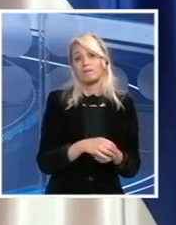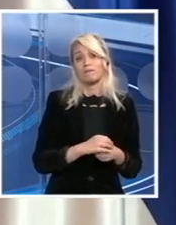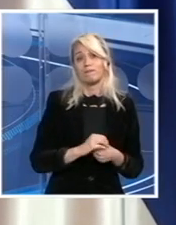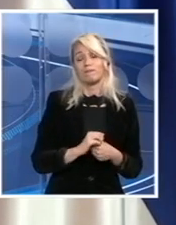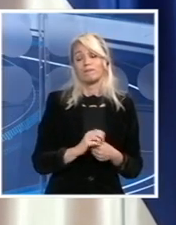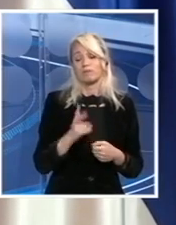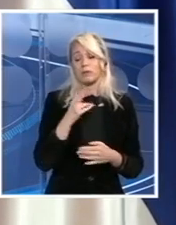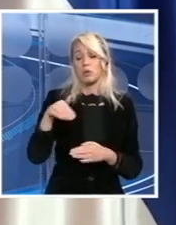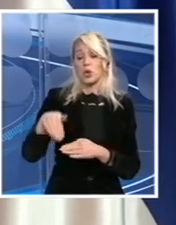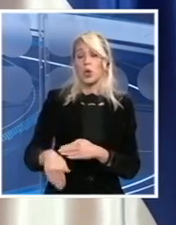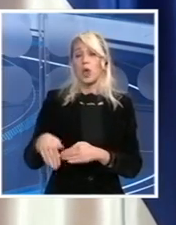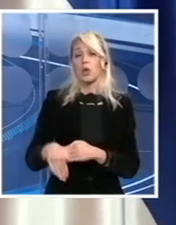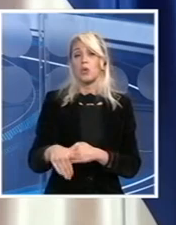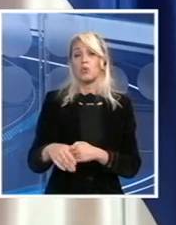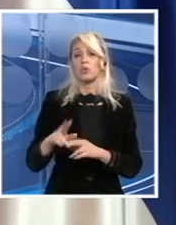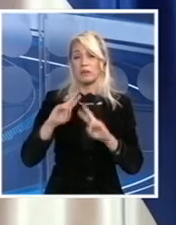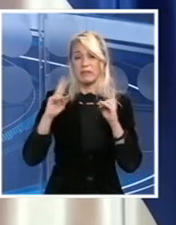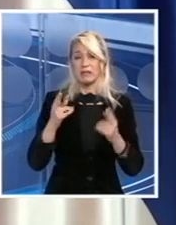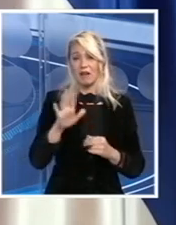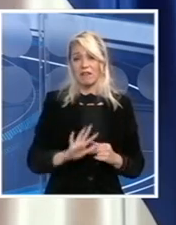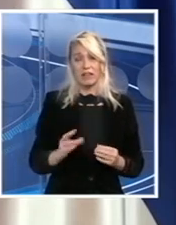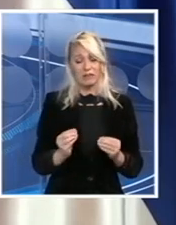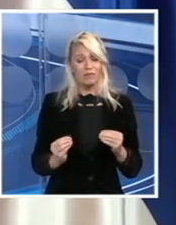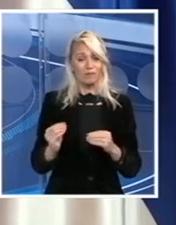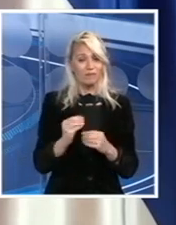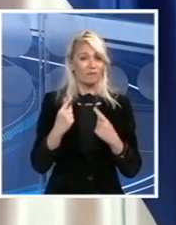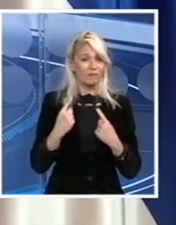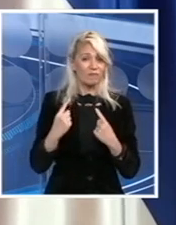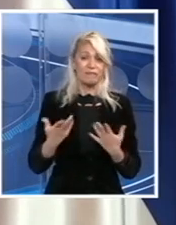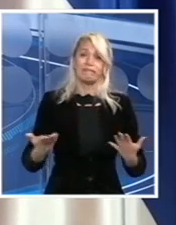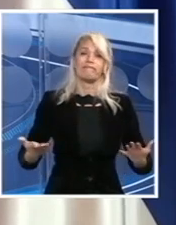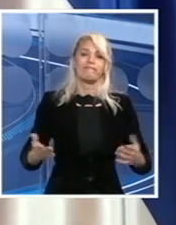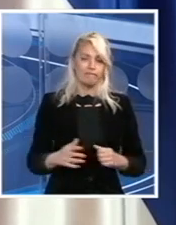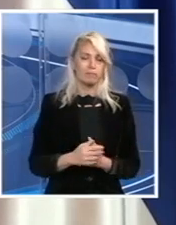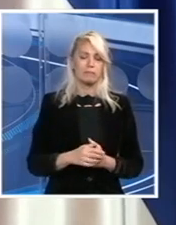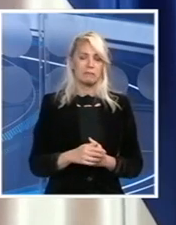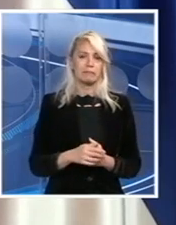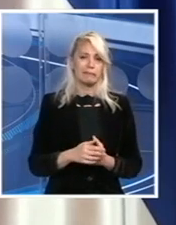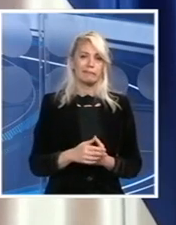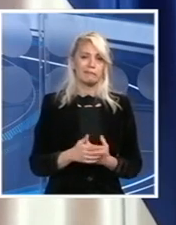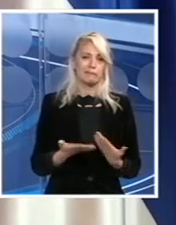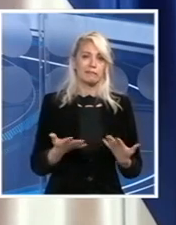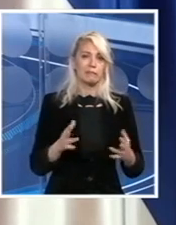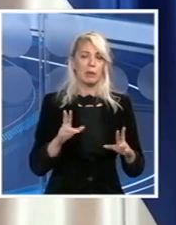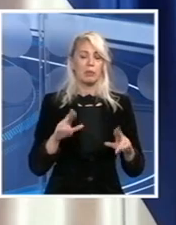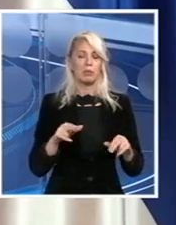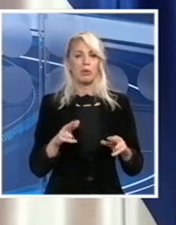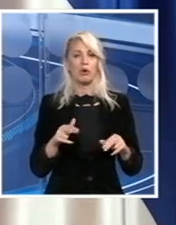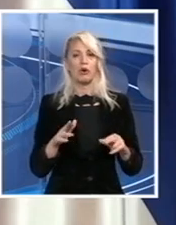u južnoj hemisferi, onda je vrlo, vrlo blizu, da kažem, pameti, a